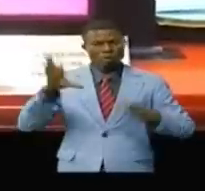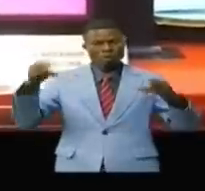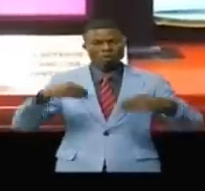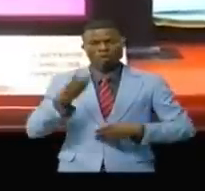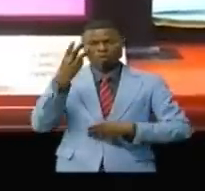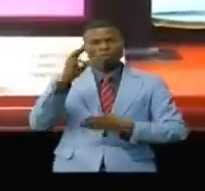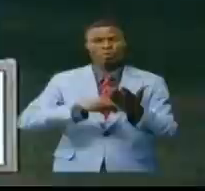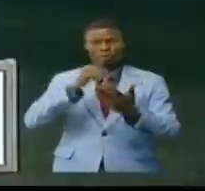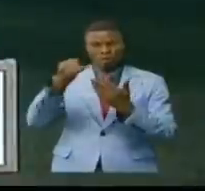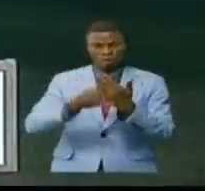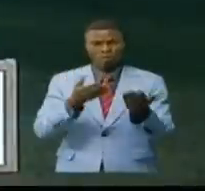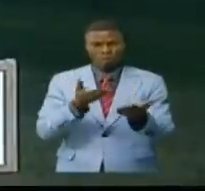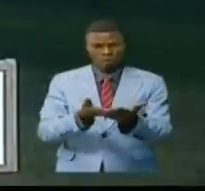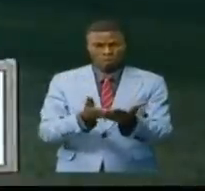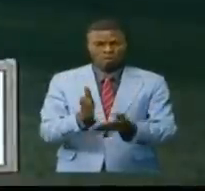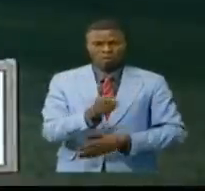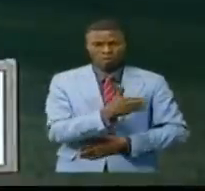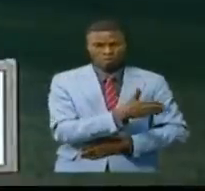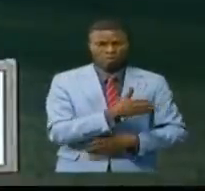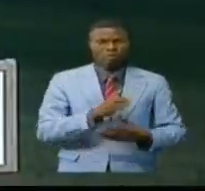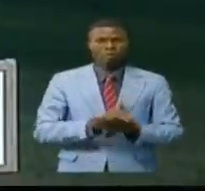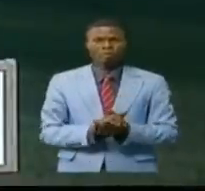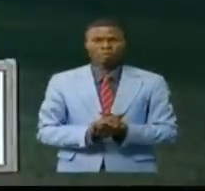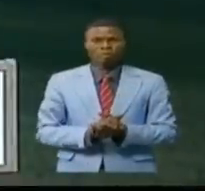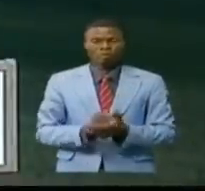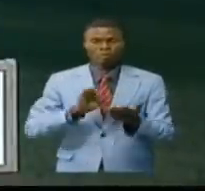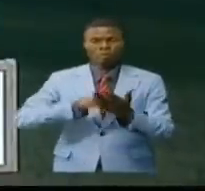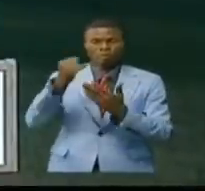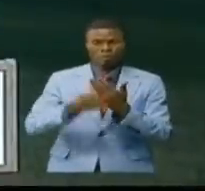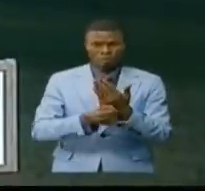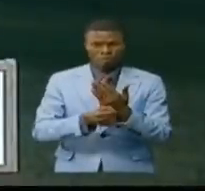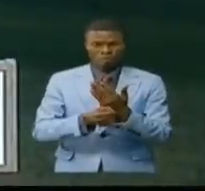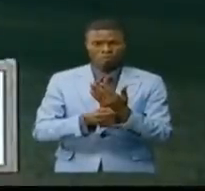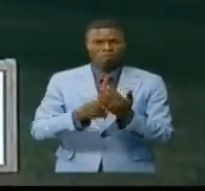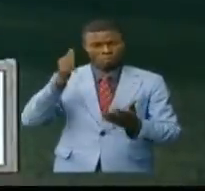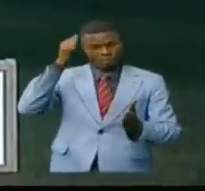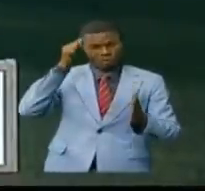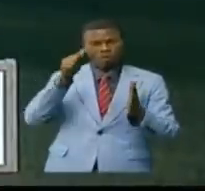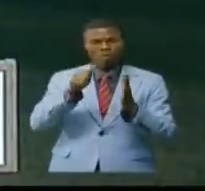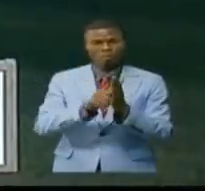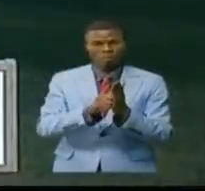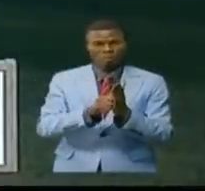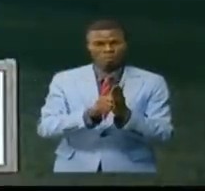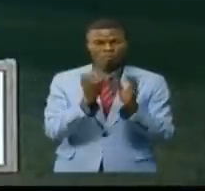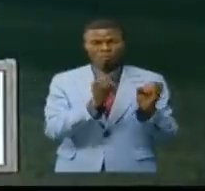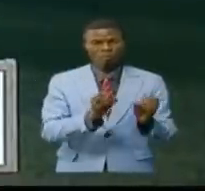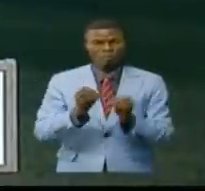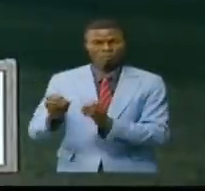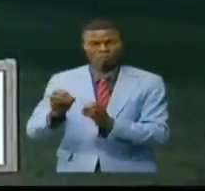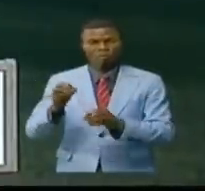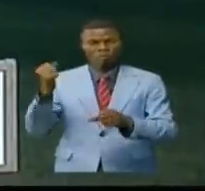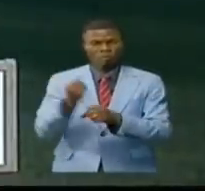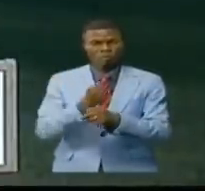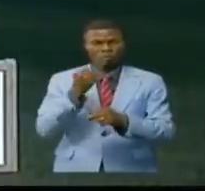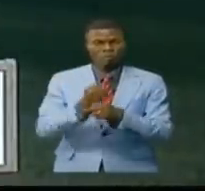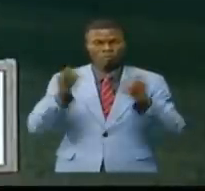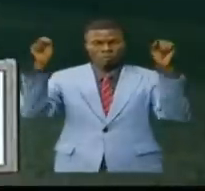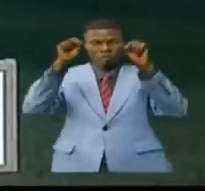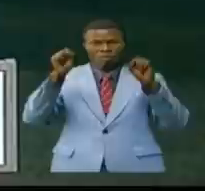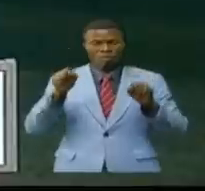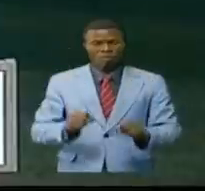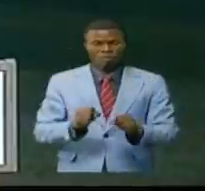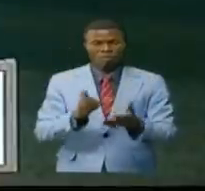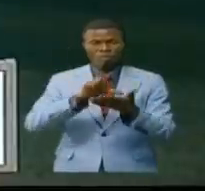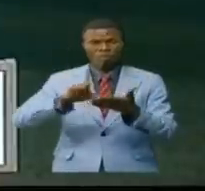texte ont été adoptés. Projet de décret portant organisation et fonctionnement du système